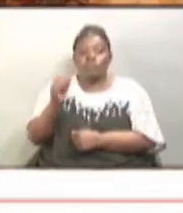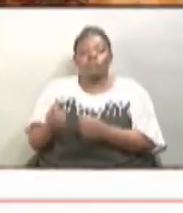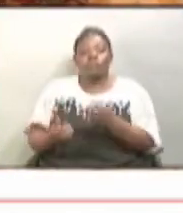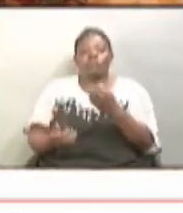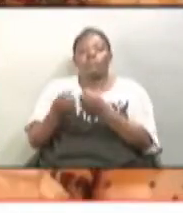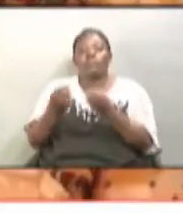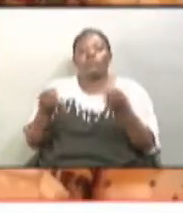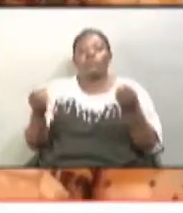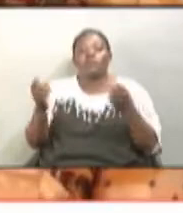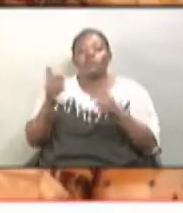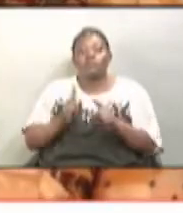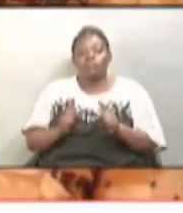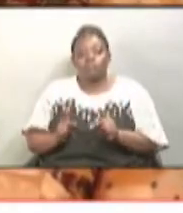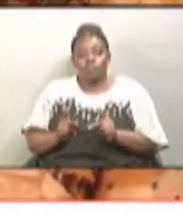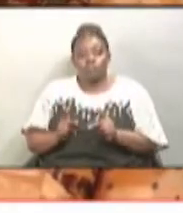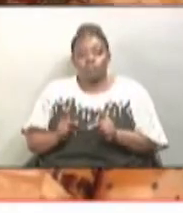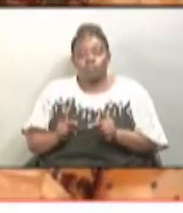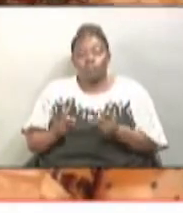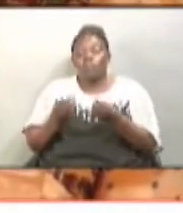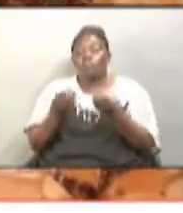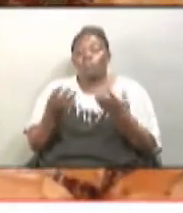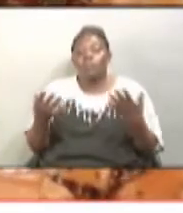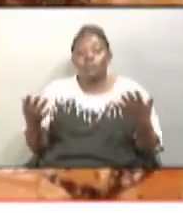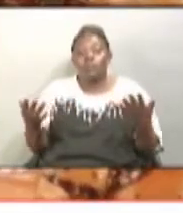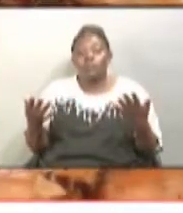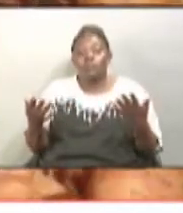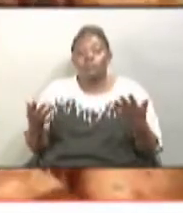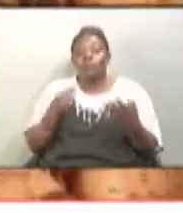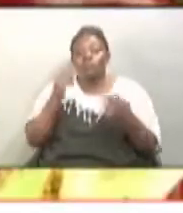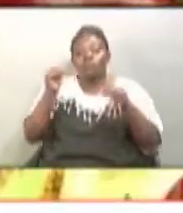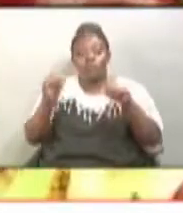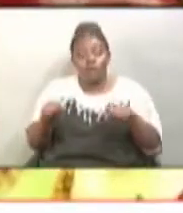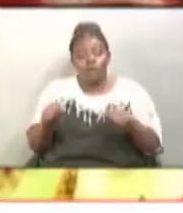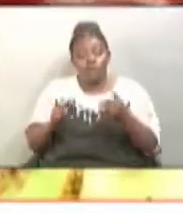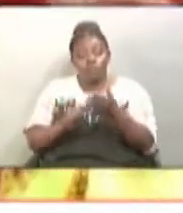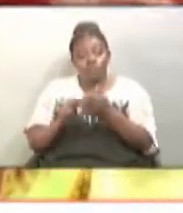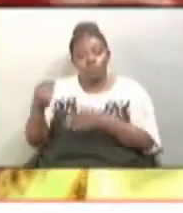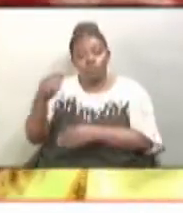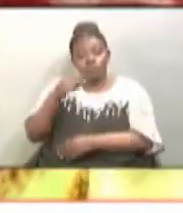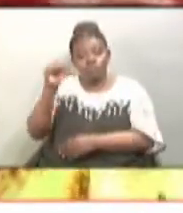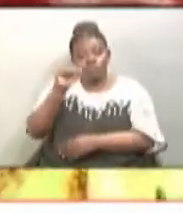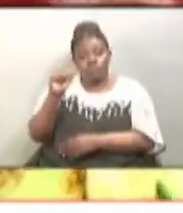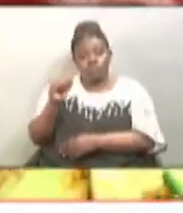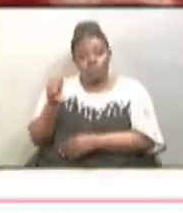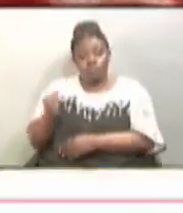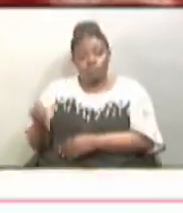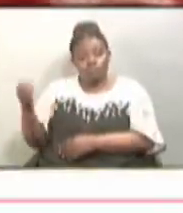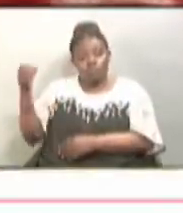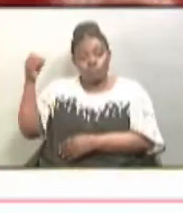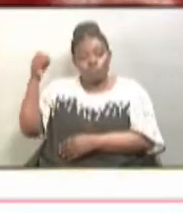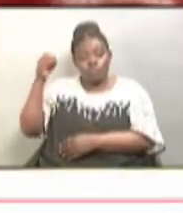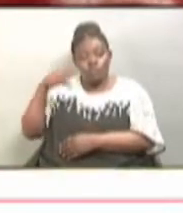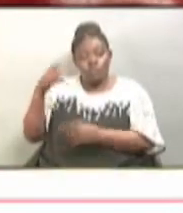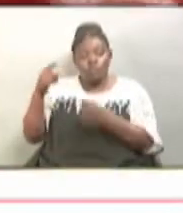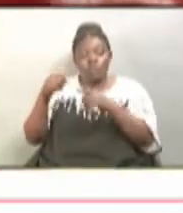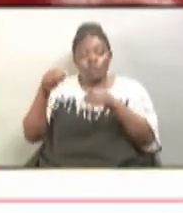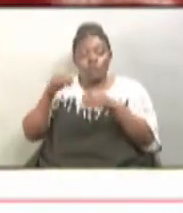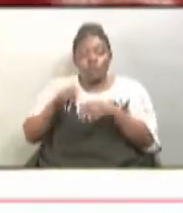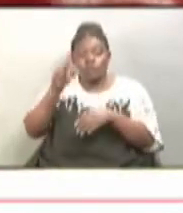bameka? Ate bameka abeesobola bye bafumbirako? Abalala bafumbira ku masanyalaze naye ffeeno